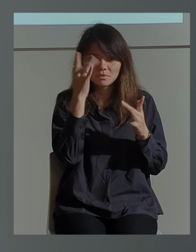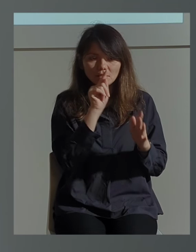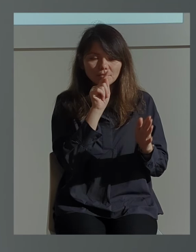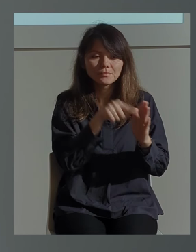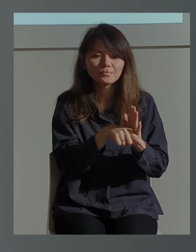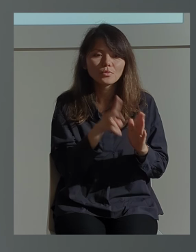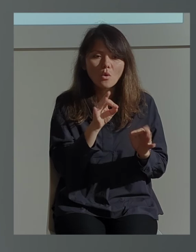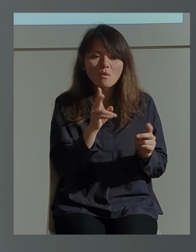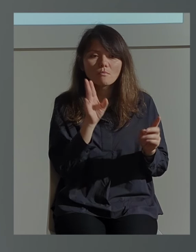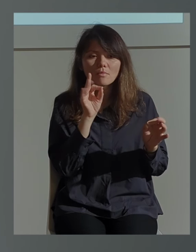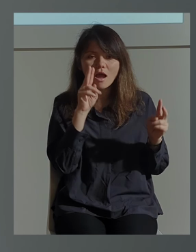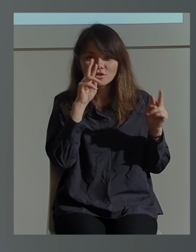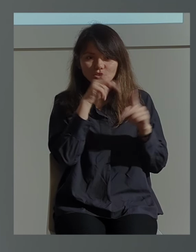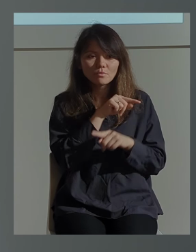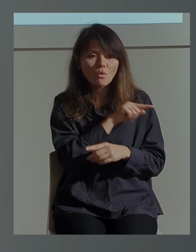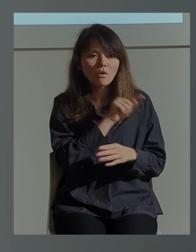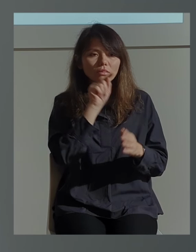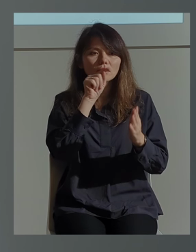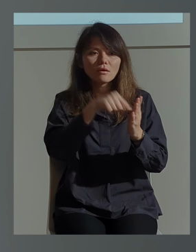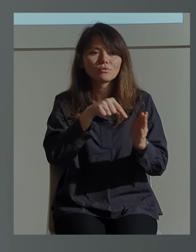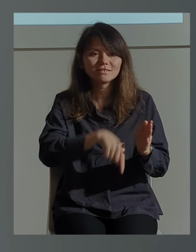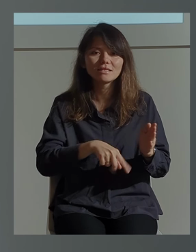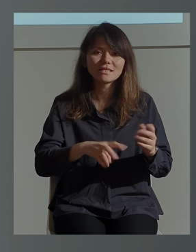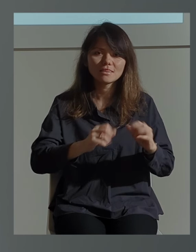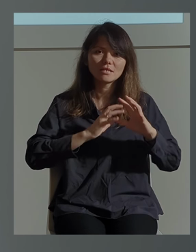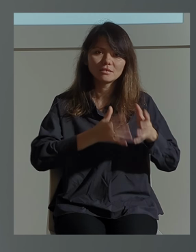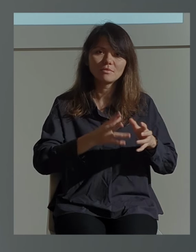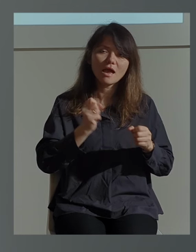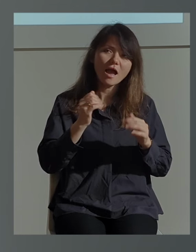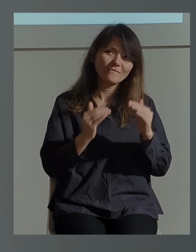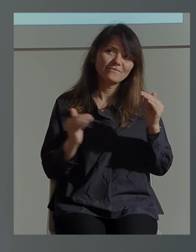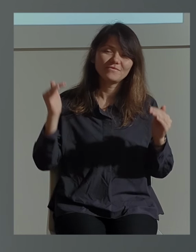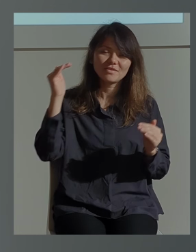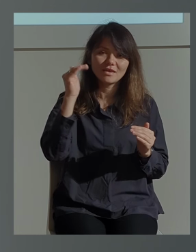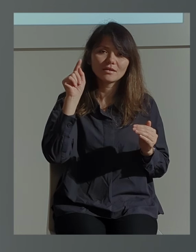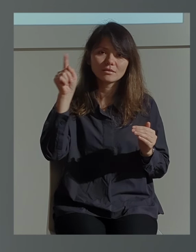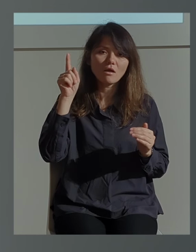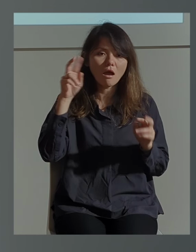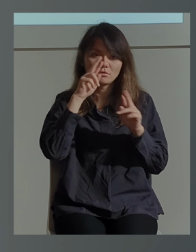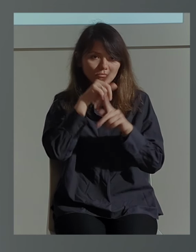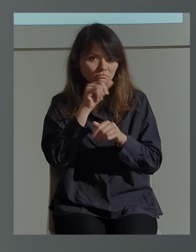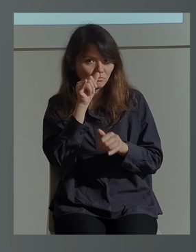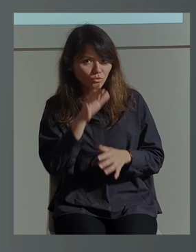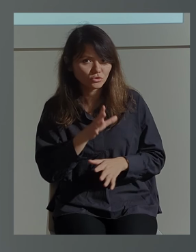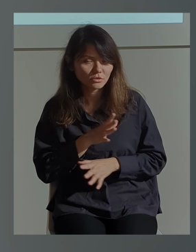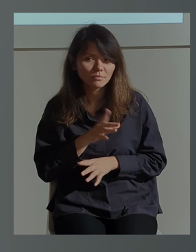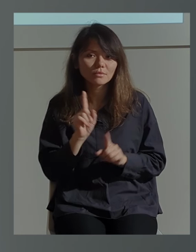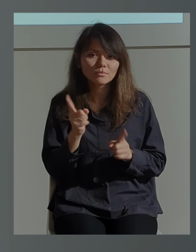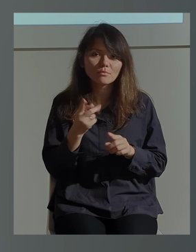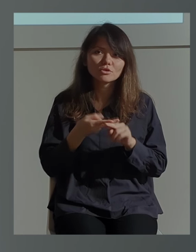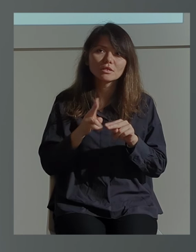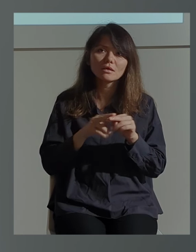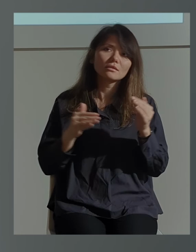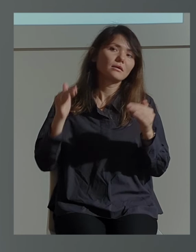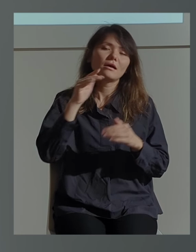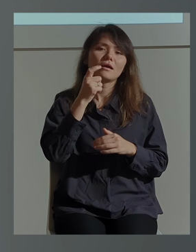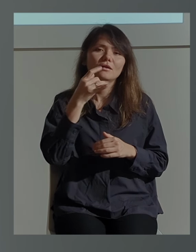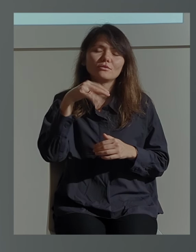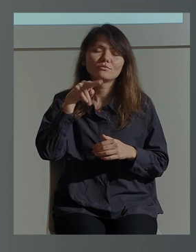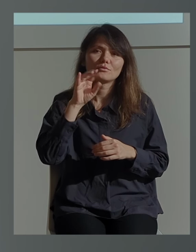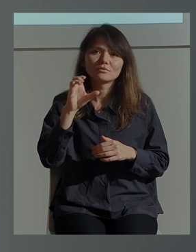по ошибке он как бы находится здесь на Земле А там в Верхних сферах ошибки быть не может потому что это сфера эйсов